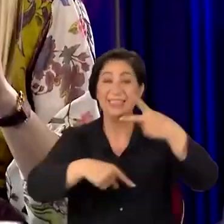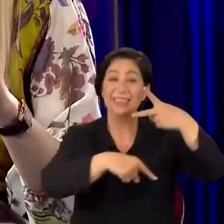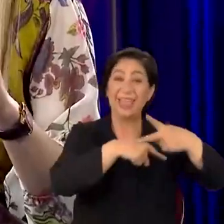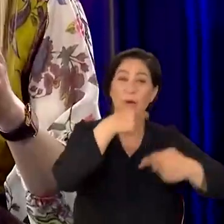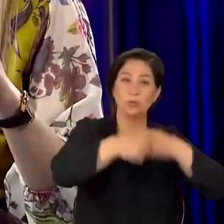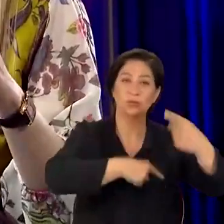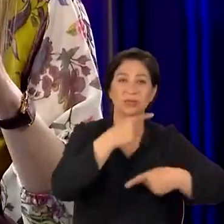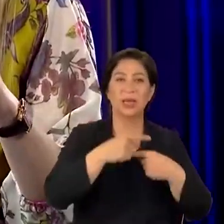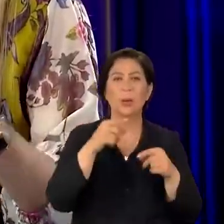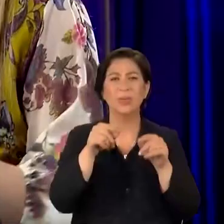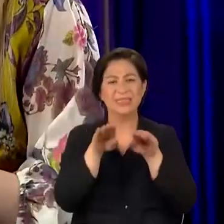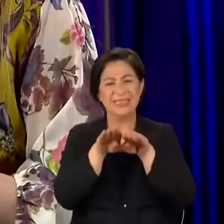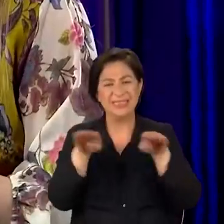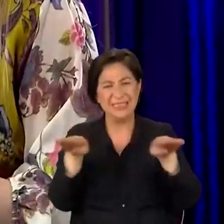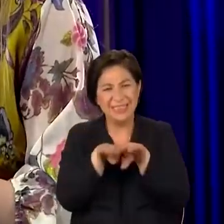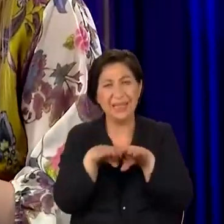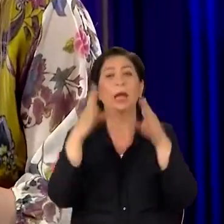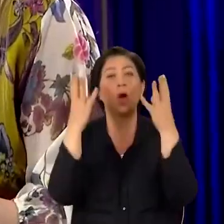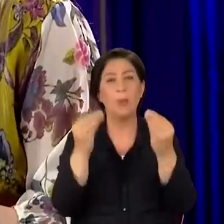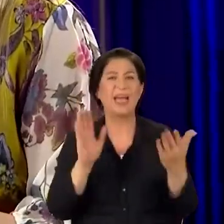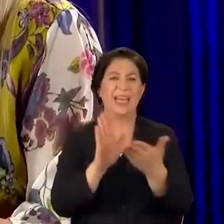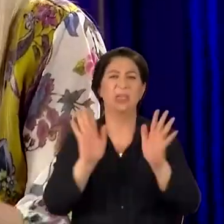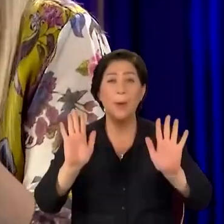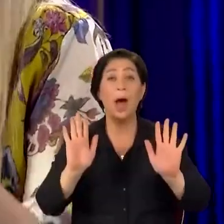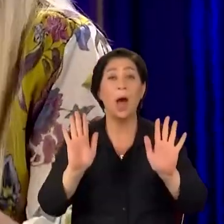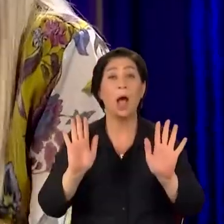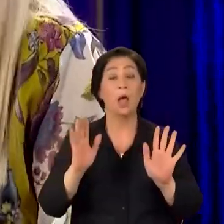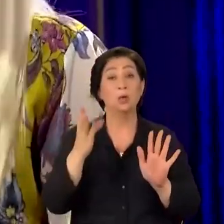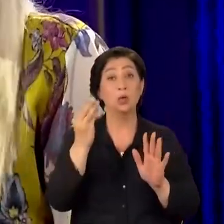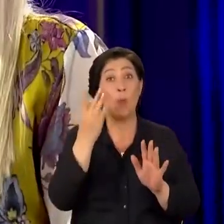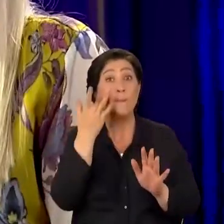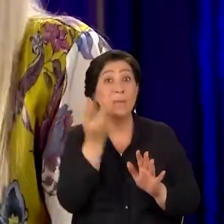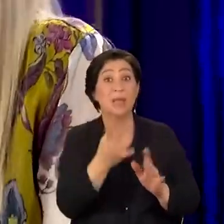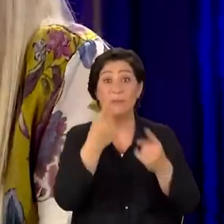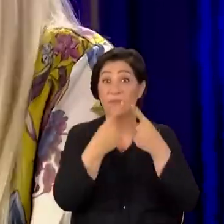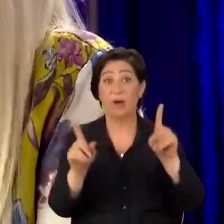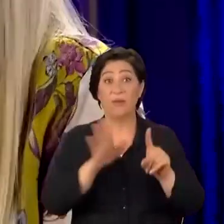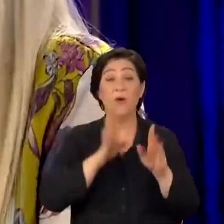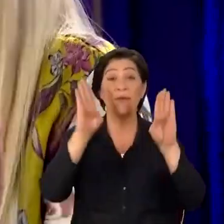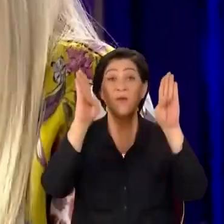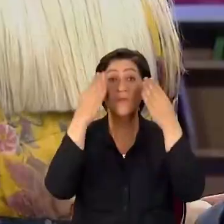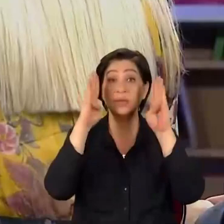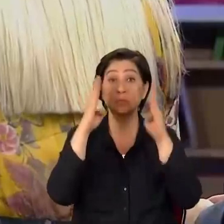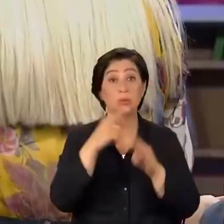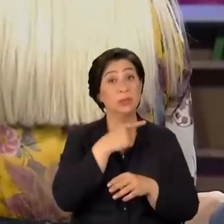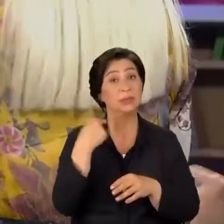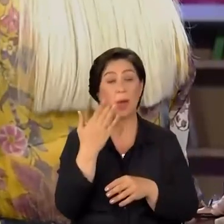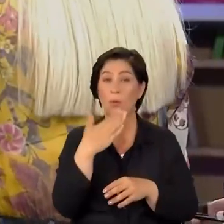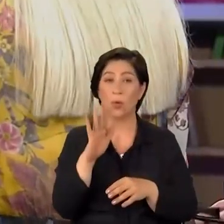kuşak şeylerini çok standart olmasına karşıyım ama aynen, çok belirgin bir farklılık var. Mesela Facebook'ta falan asla